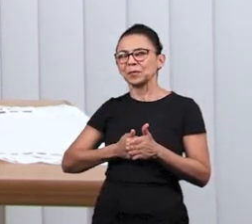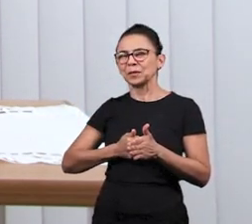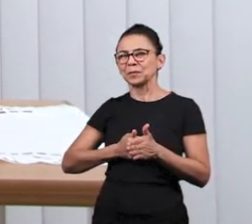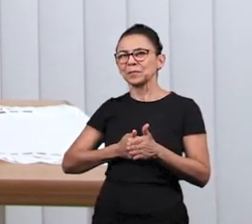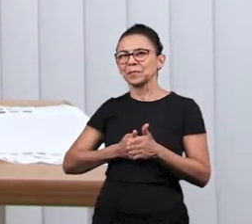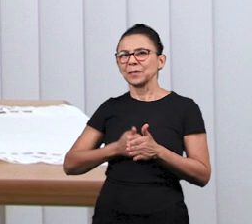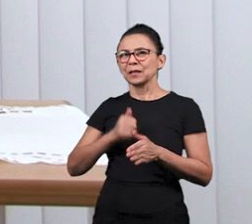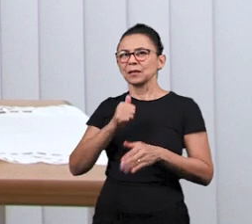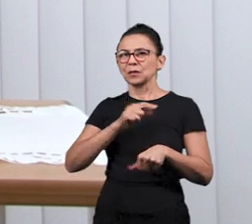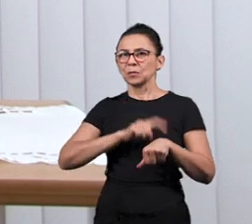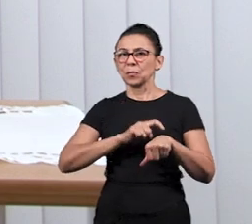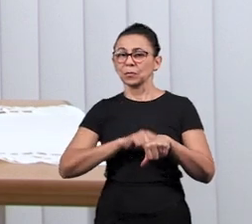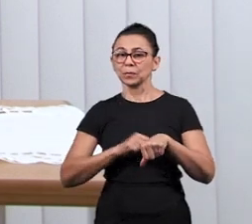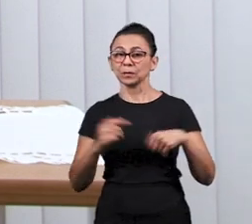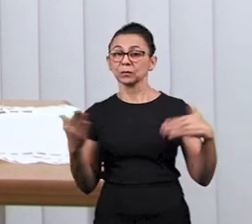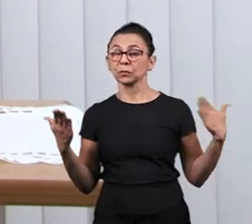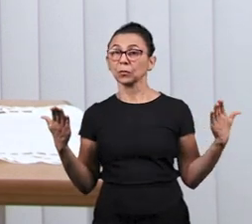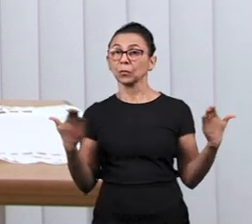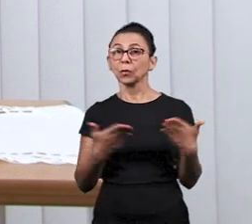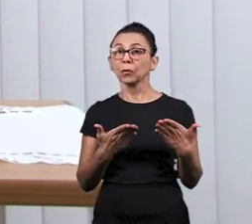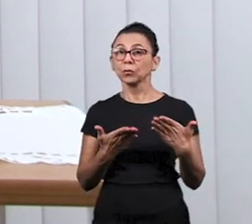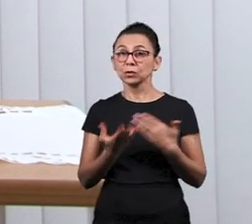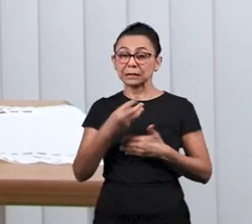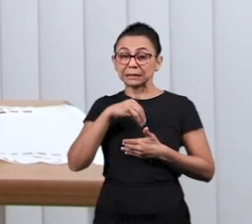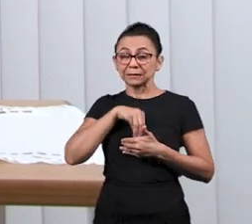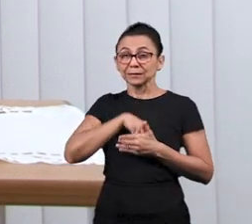знает твои мысли, Он знает, через что ты